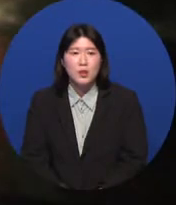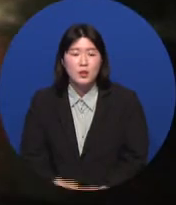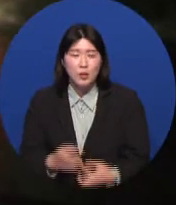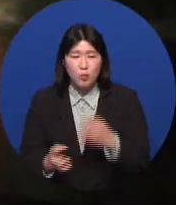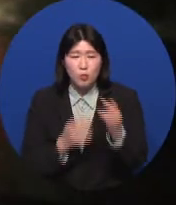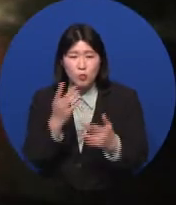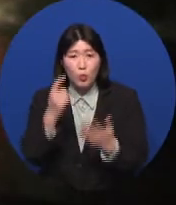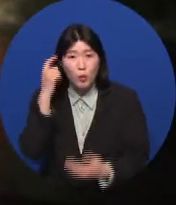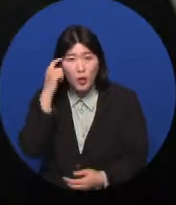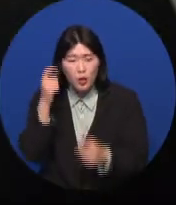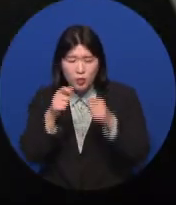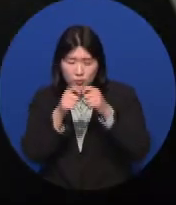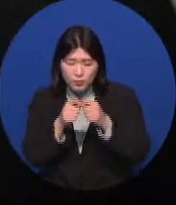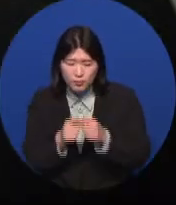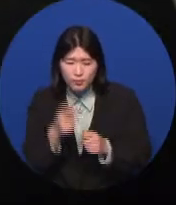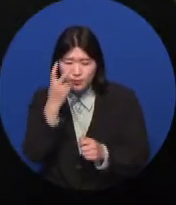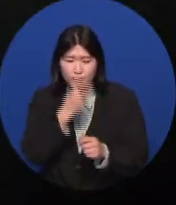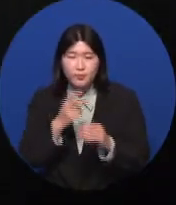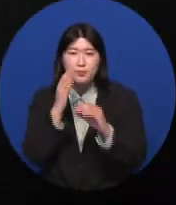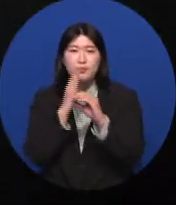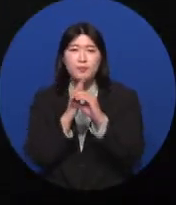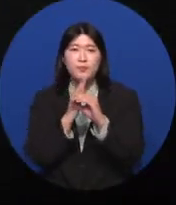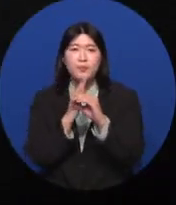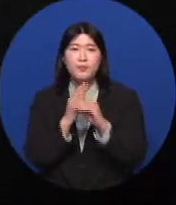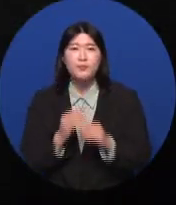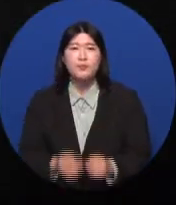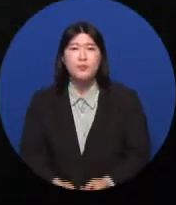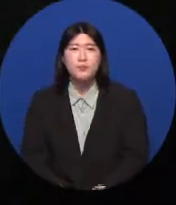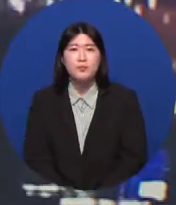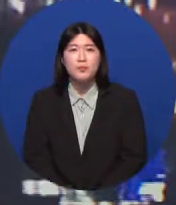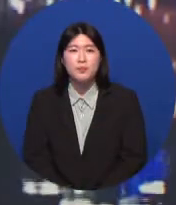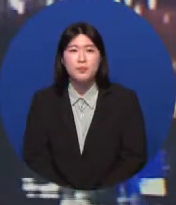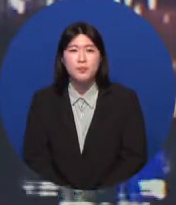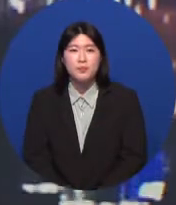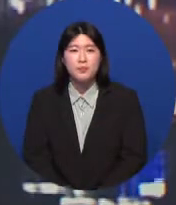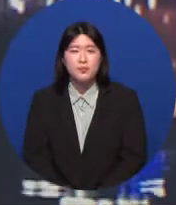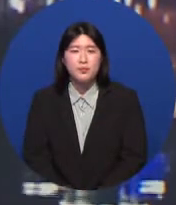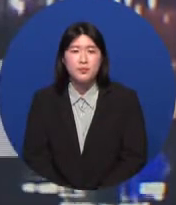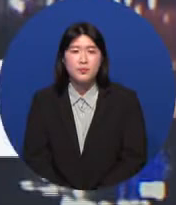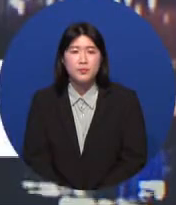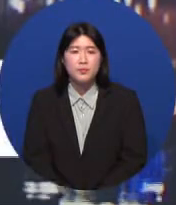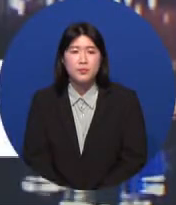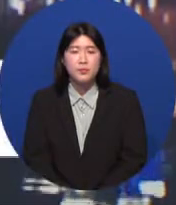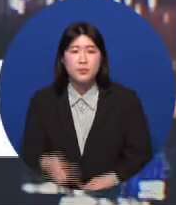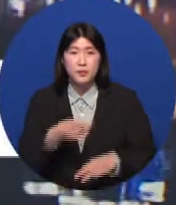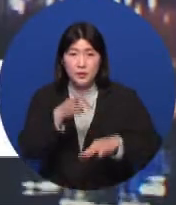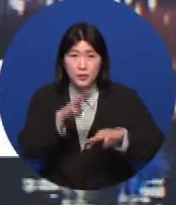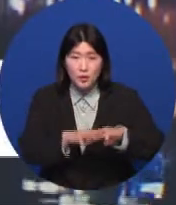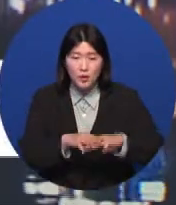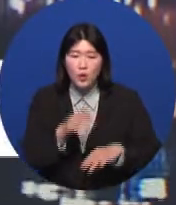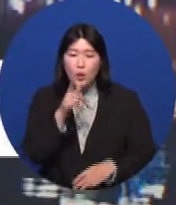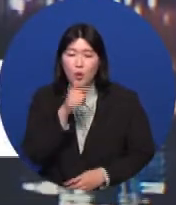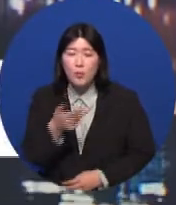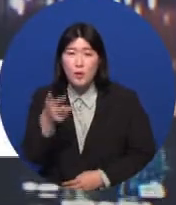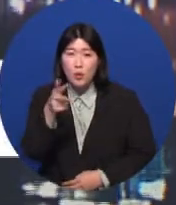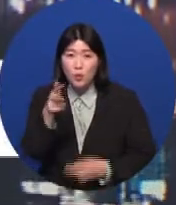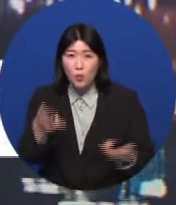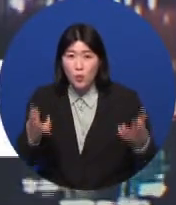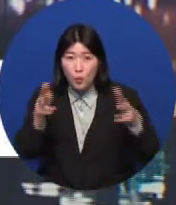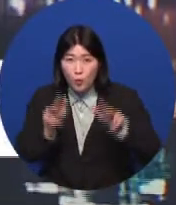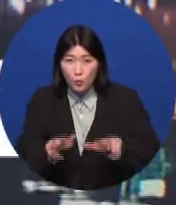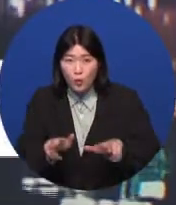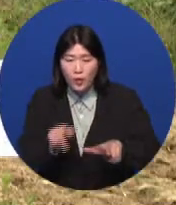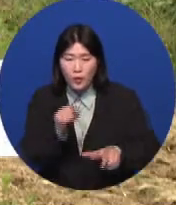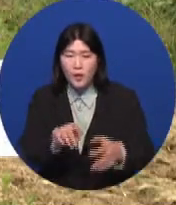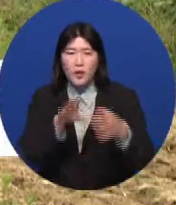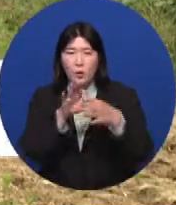소방당국은 정확한 화재 원인을 조사하고 있습니다 태전 월평 공원 갈마 지군의 아파트